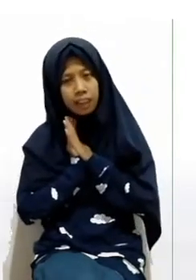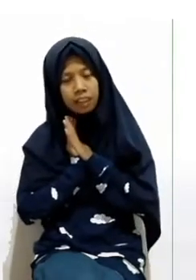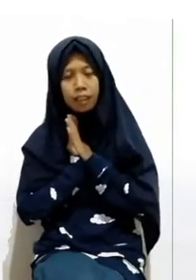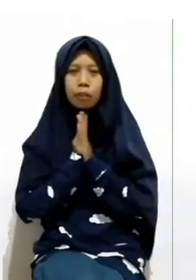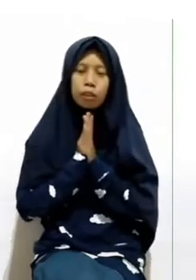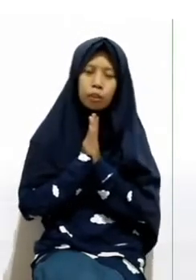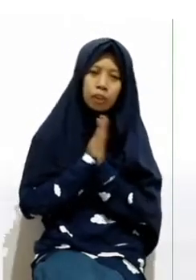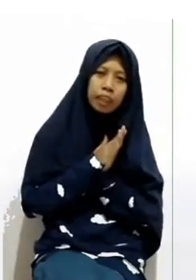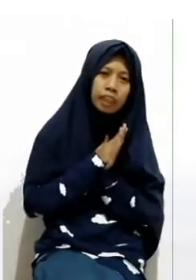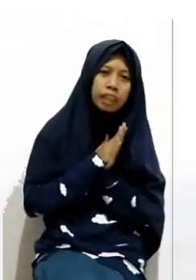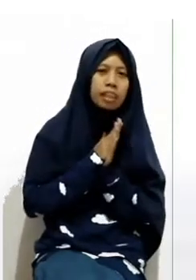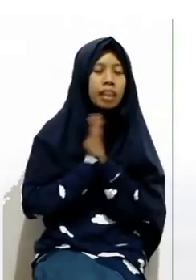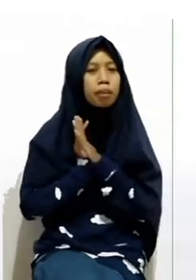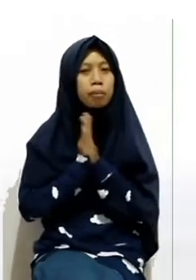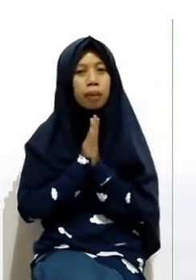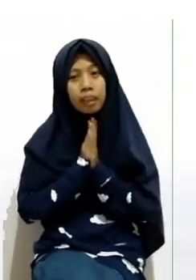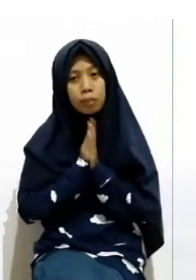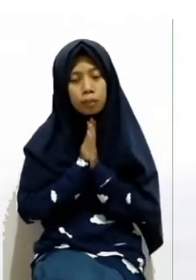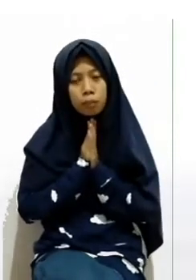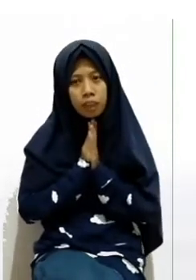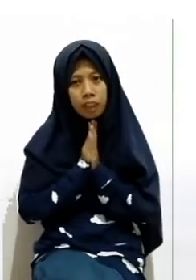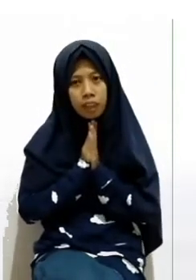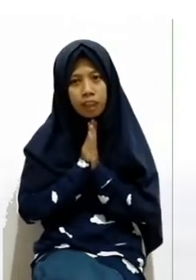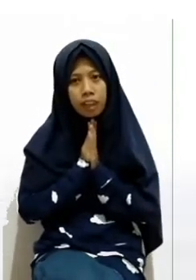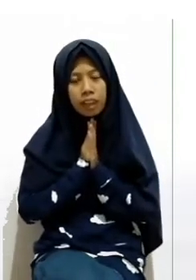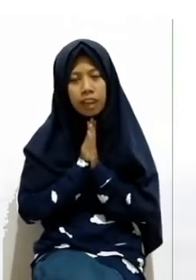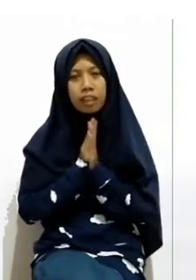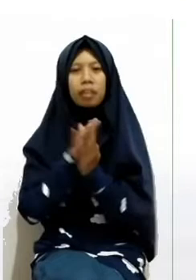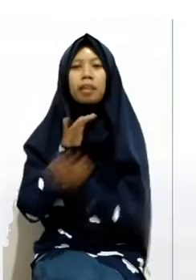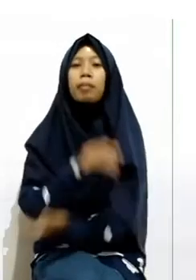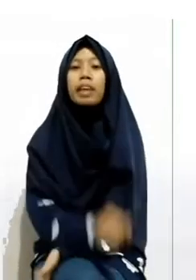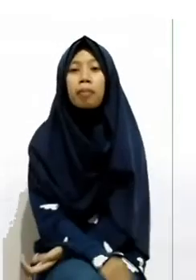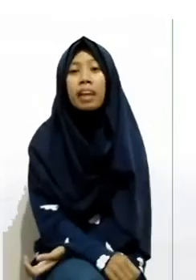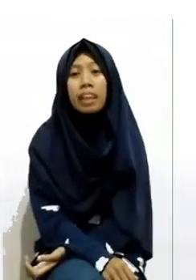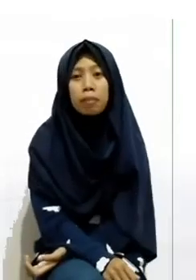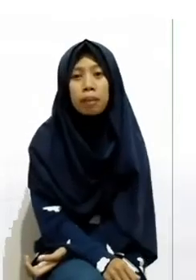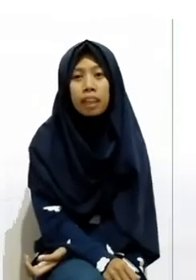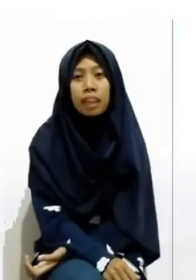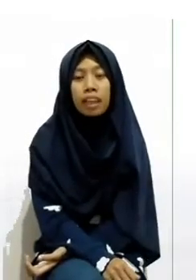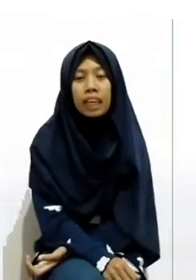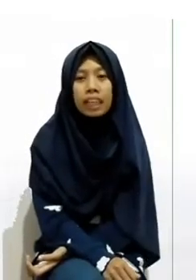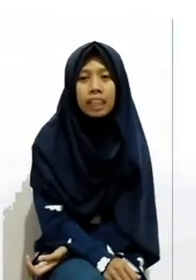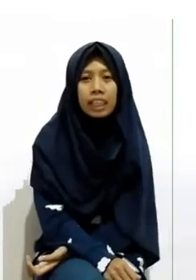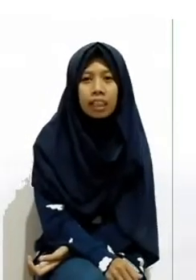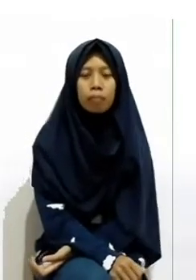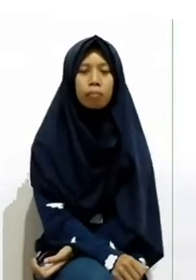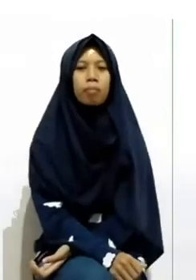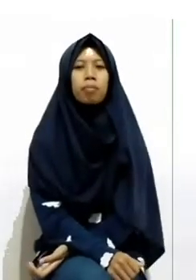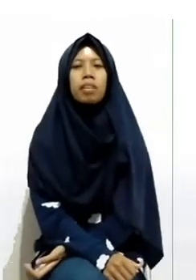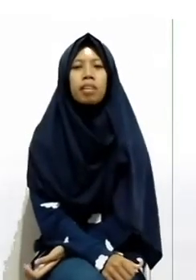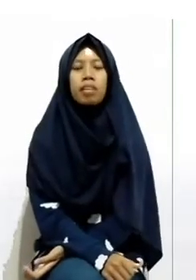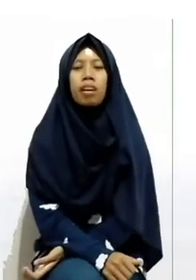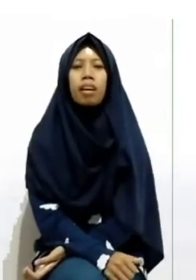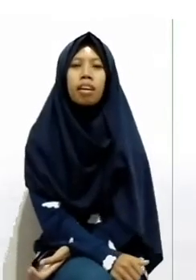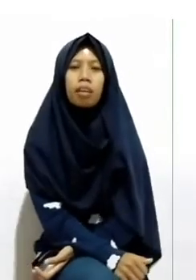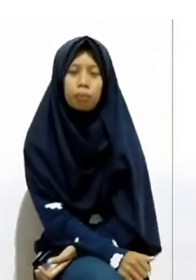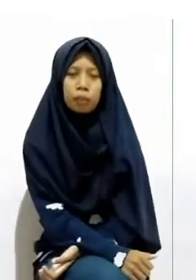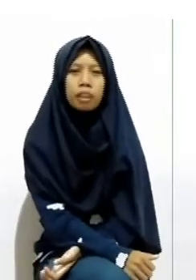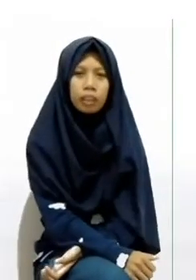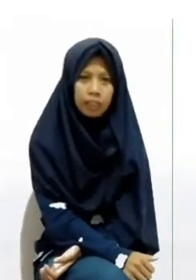siang selamat sore selamat malam semua Bagaimana kabar kalian hari ini